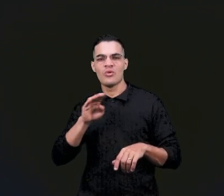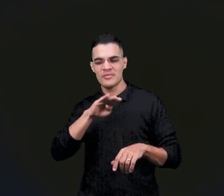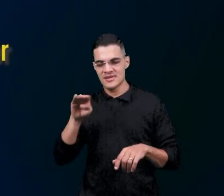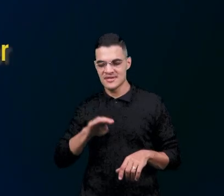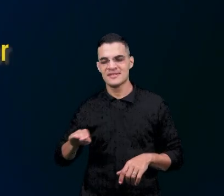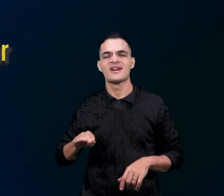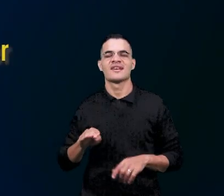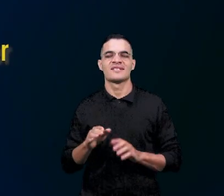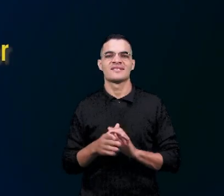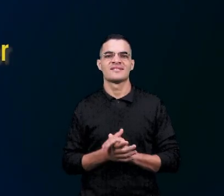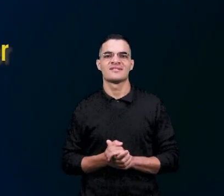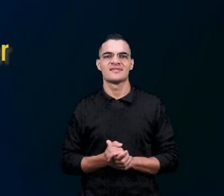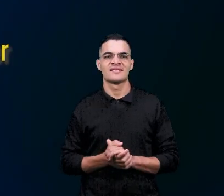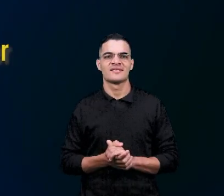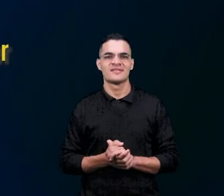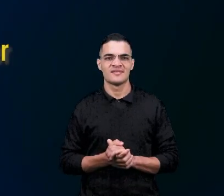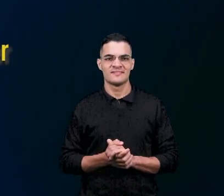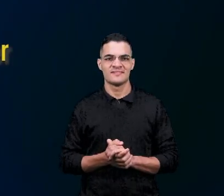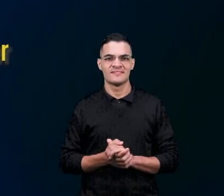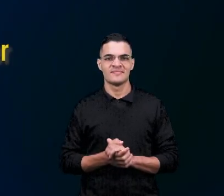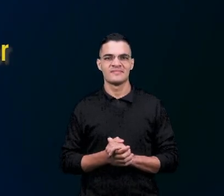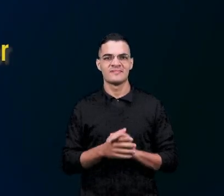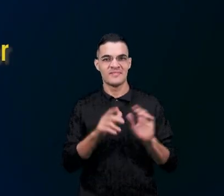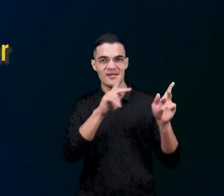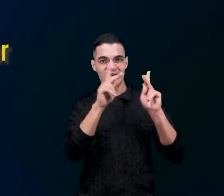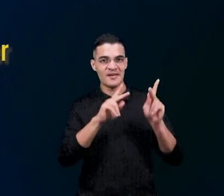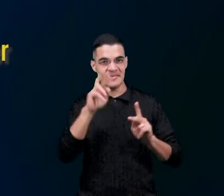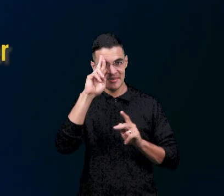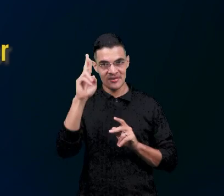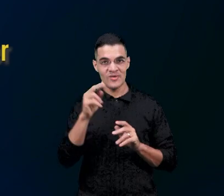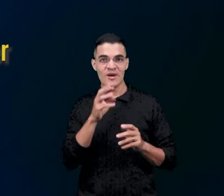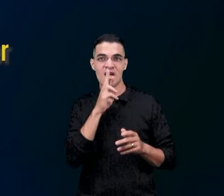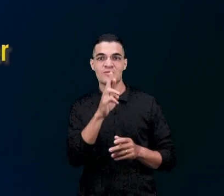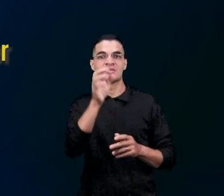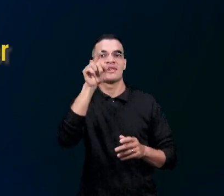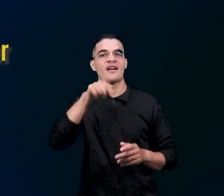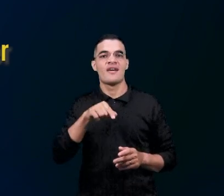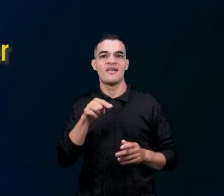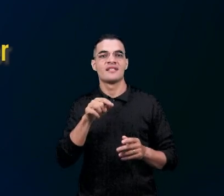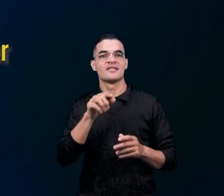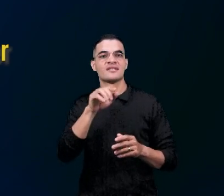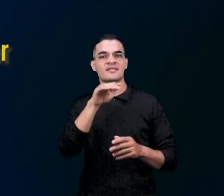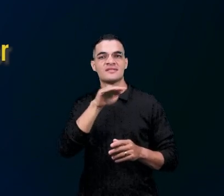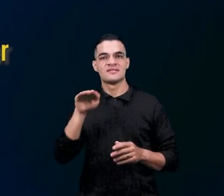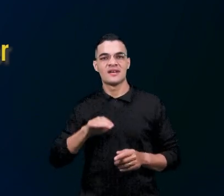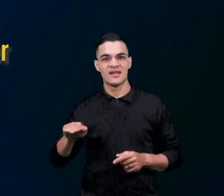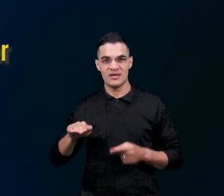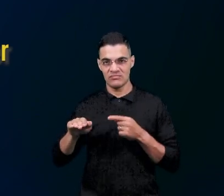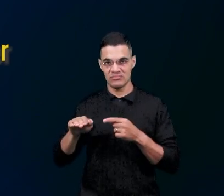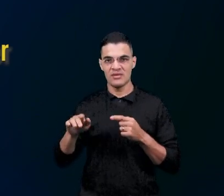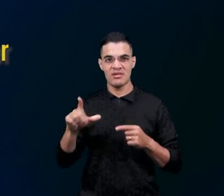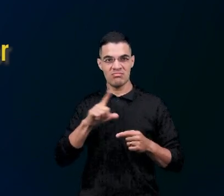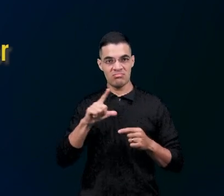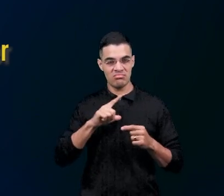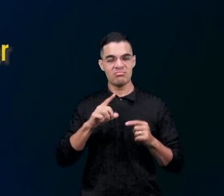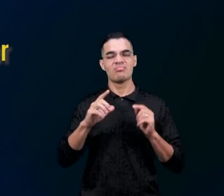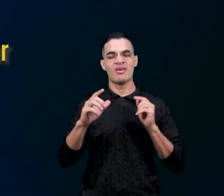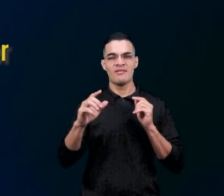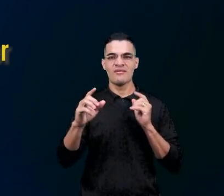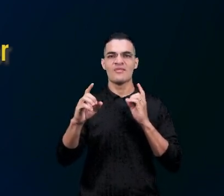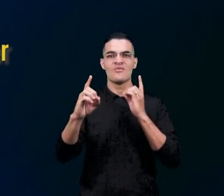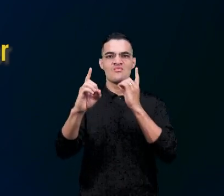Amém. Glória a Deus. At the peace of the Lord. Answer 1 is La paix du Seigneur, la réponse est Zachée. Zachée a eu